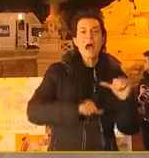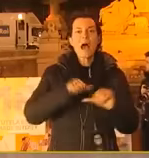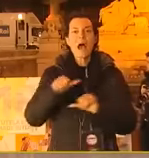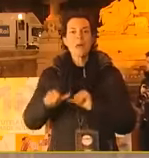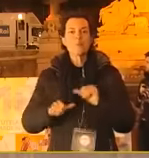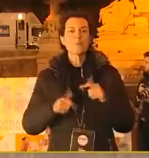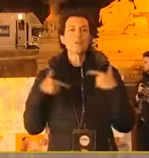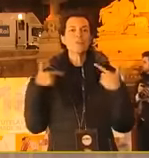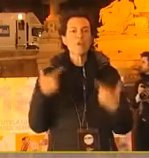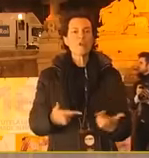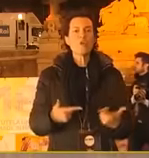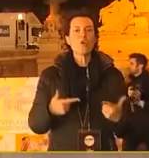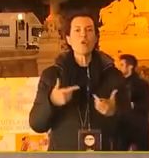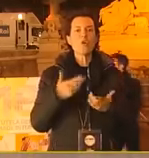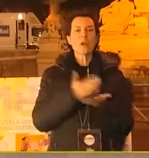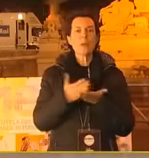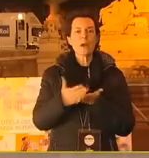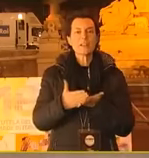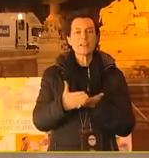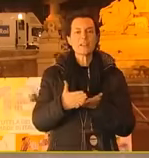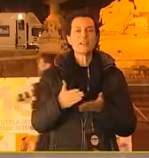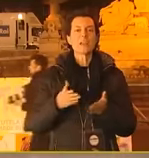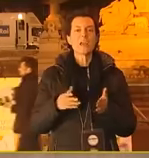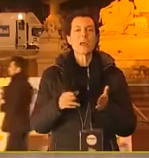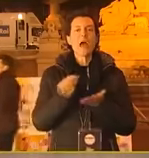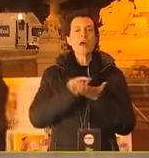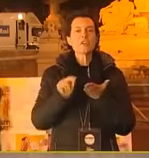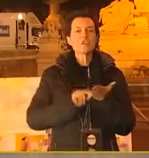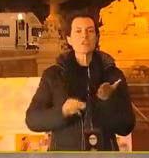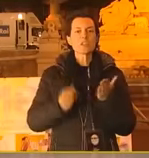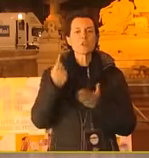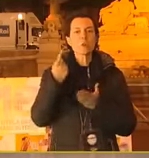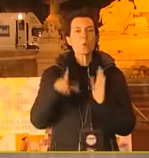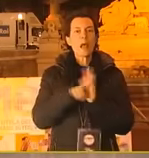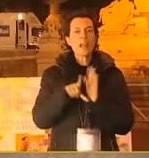partiti hanno scritto una legge elettorale